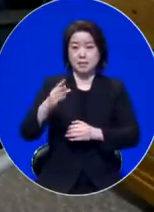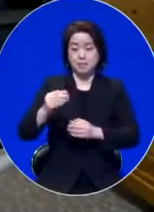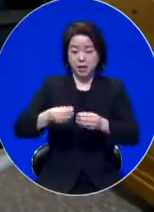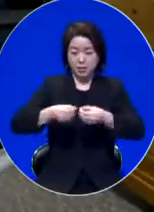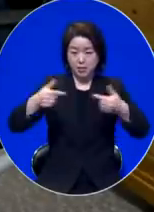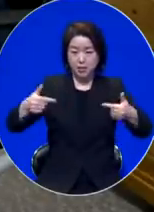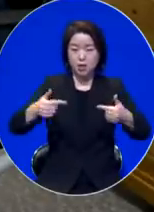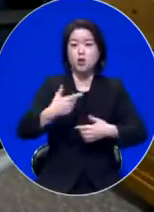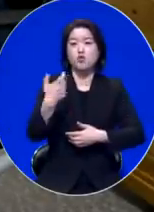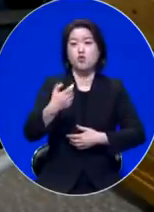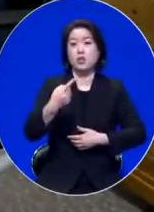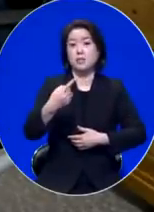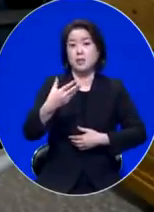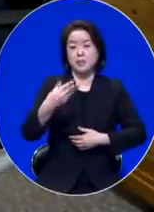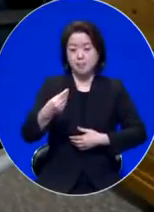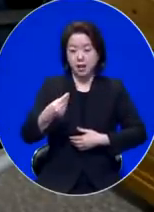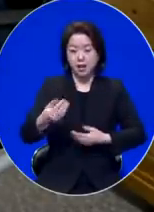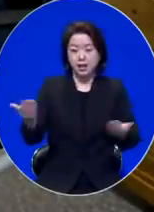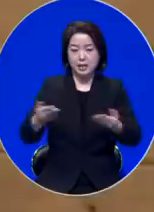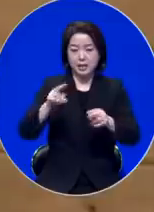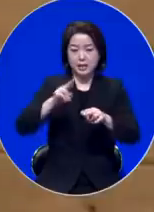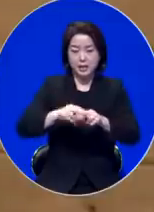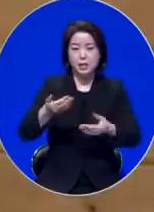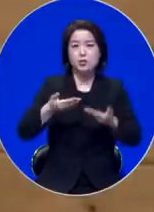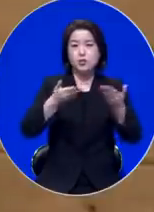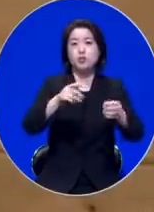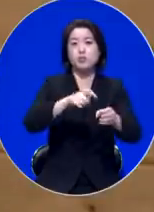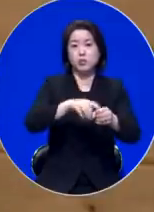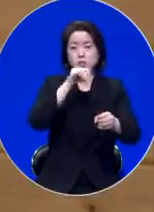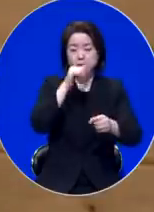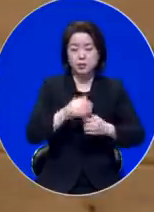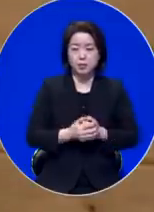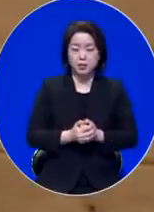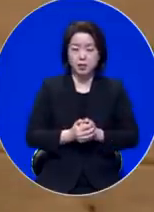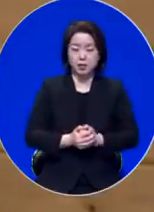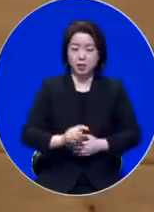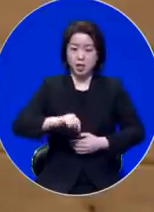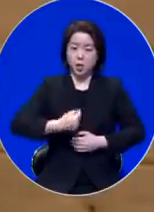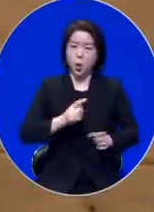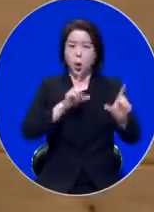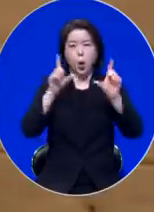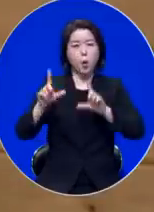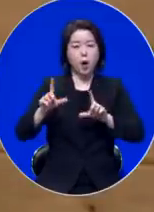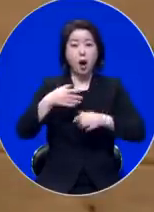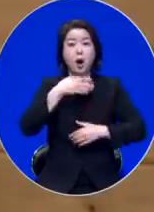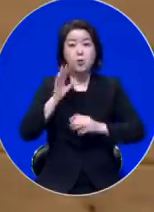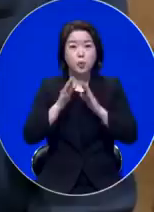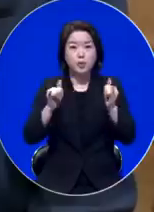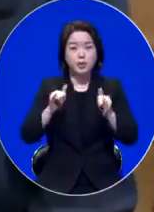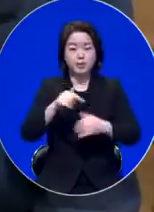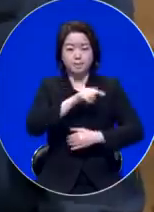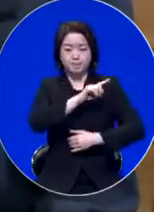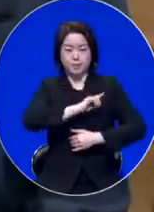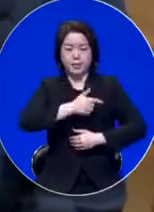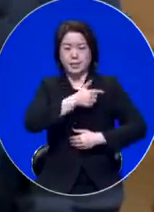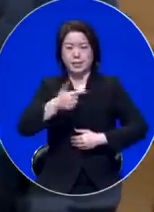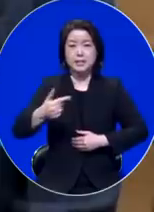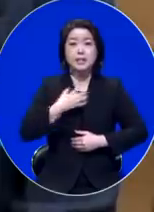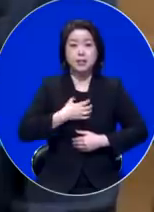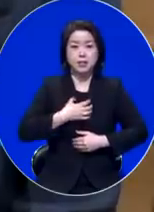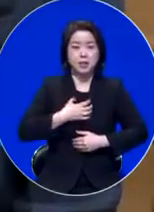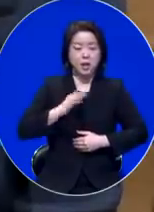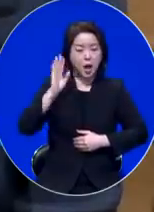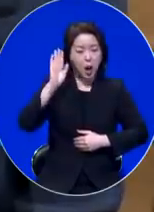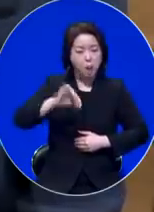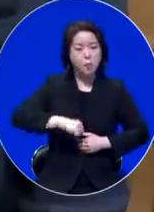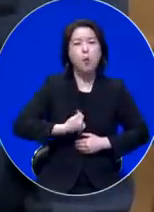61 난 게 일자리를 제공해 드리도록 하고 있습니다 혼자 지내시는 이 어르신들의 가장 큼 걱정이 앞으로 이제 혼자 살아가야